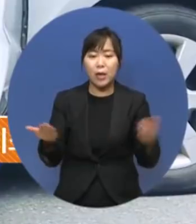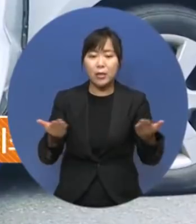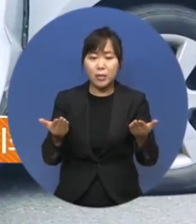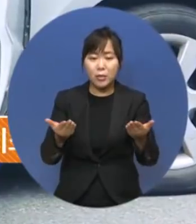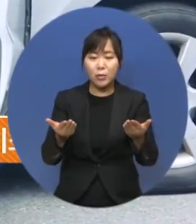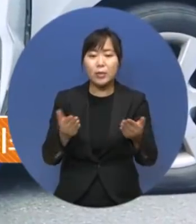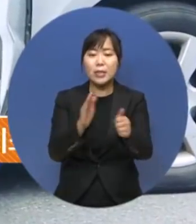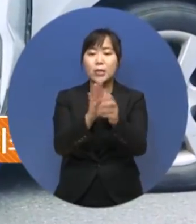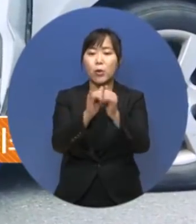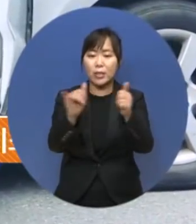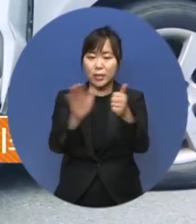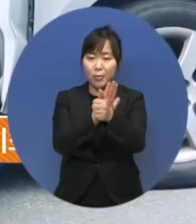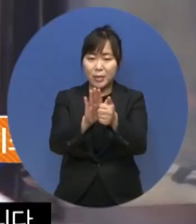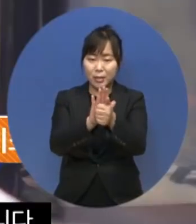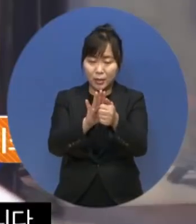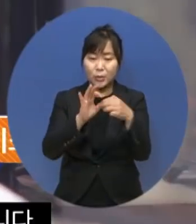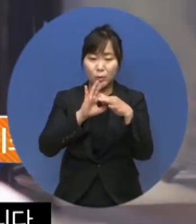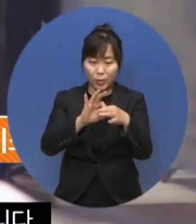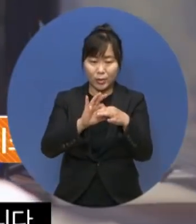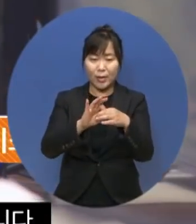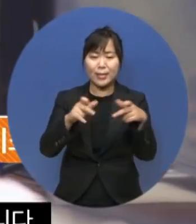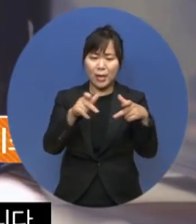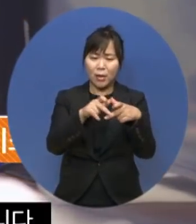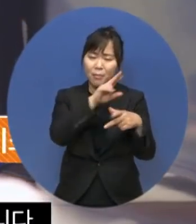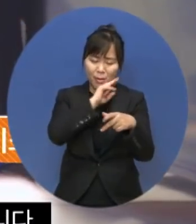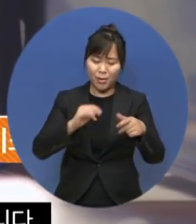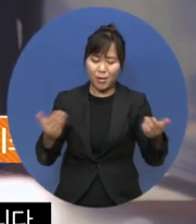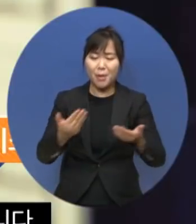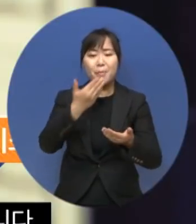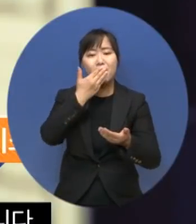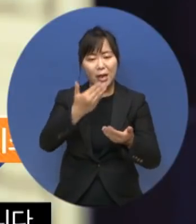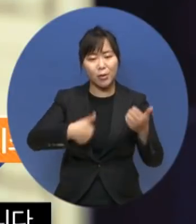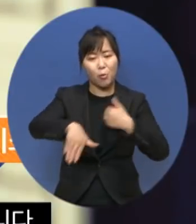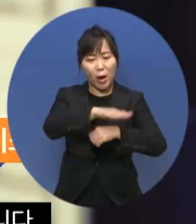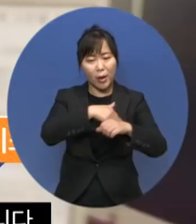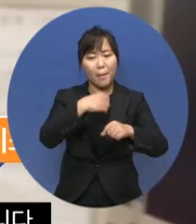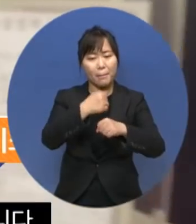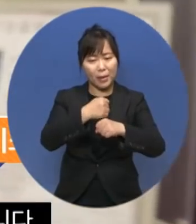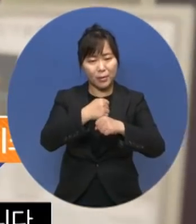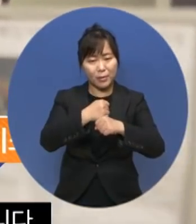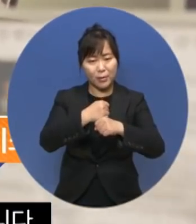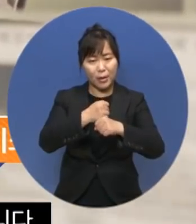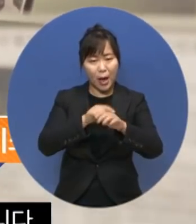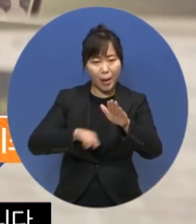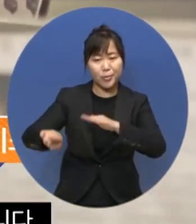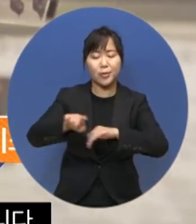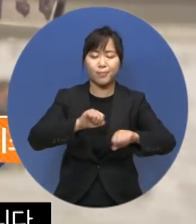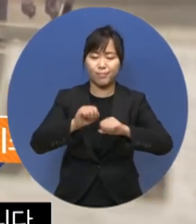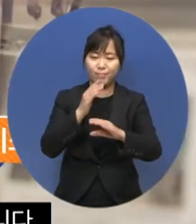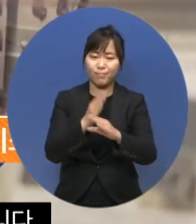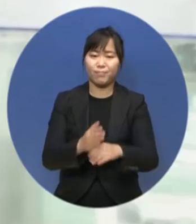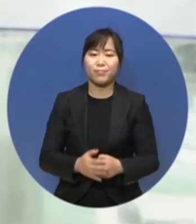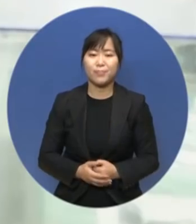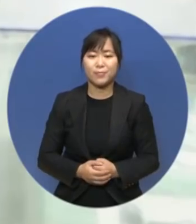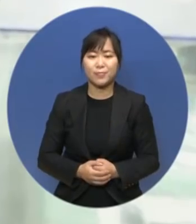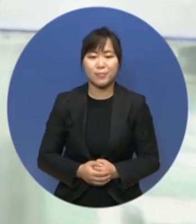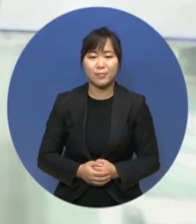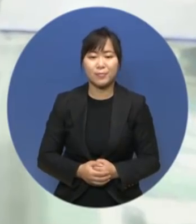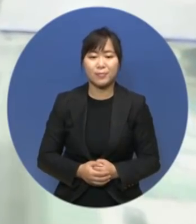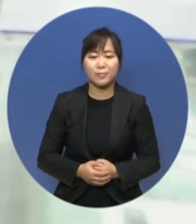근로지원인 서비스 지원을 통해 장애인이 편하게 일할 수 있는 환경을 만드는 데 앞장서고 있습니다.